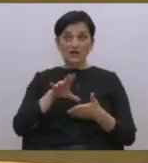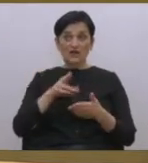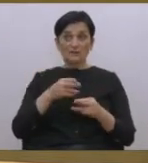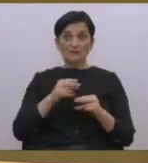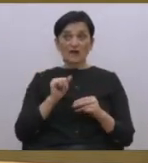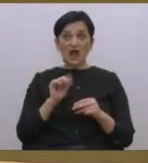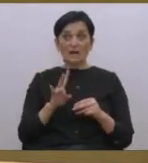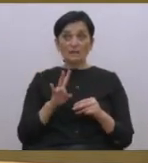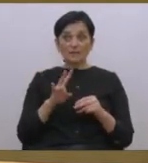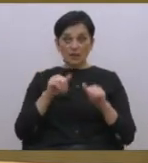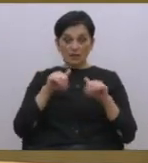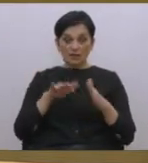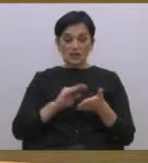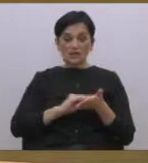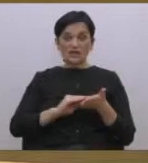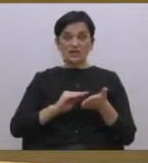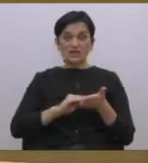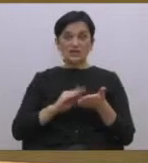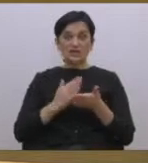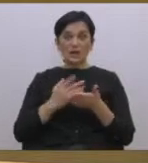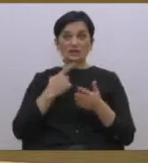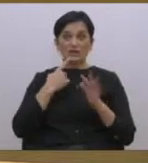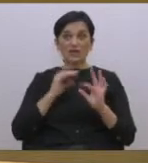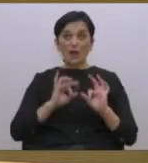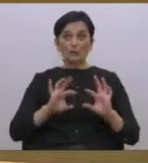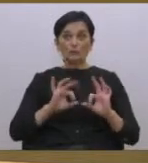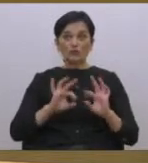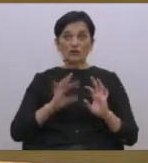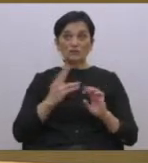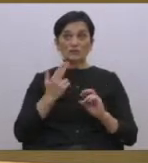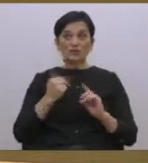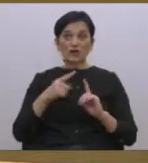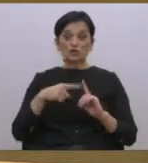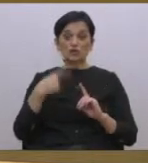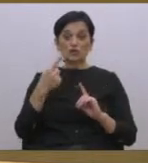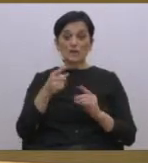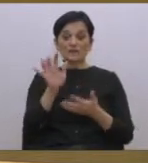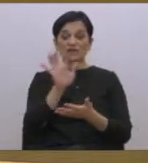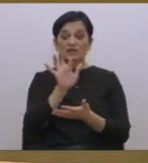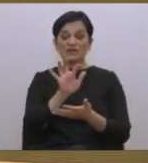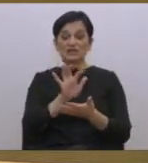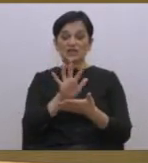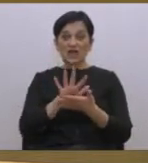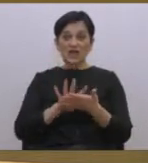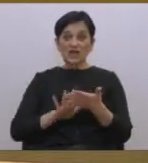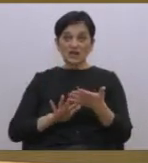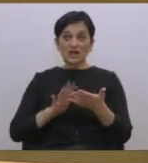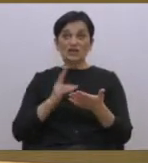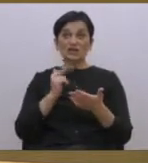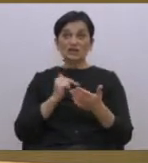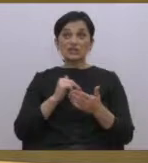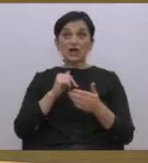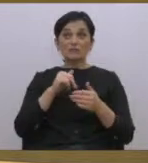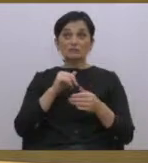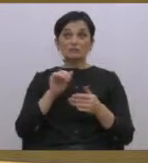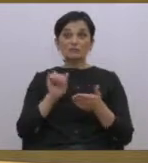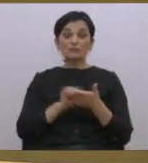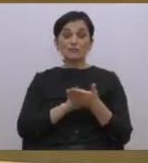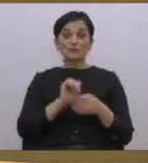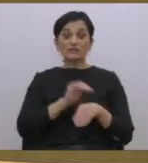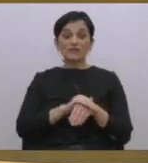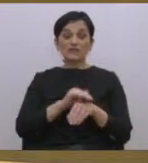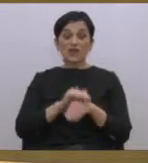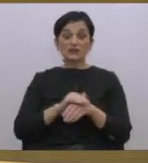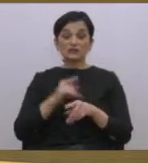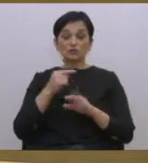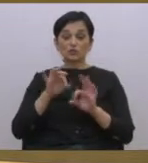ან გადაწყვეტილების სარეზოლუციო ნაწილის გამოცხადებას და შემდგომ ტექსტი ასე გაგრძელდება დასაბუთებული განჩინების გამოცხადების